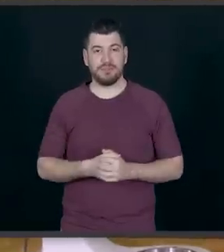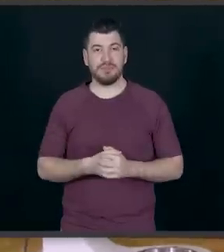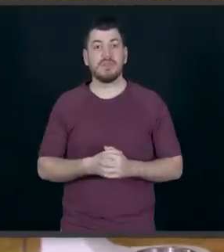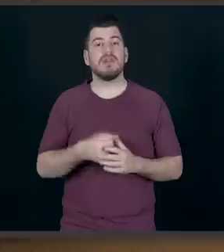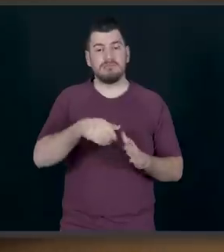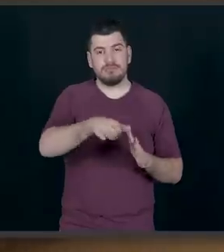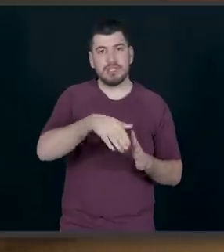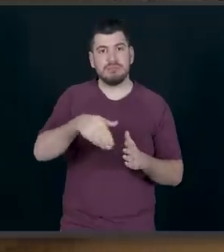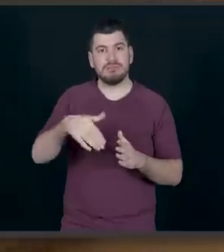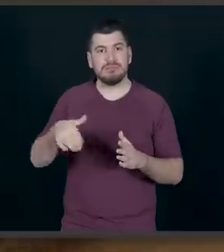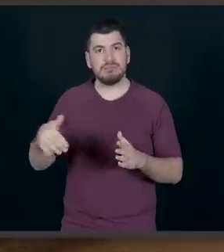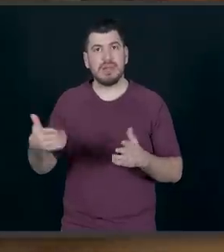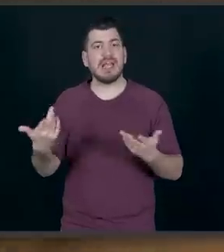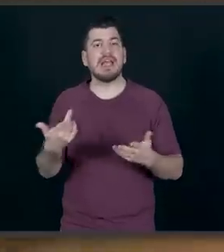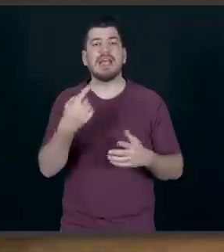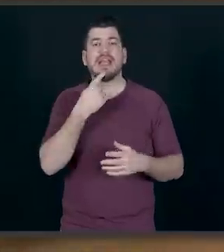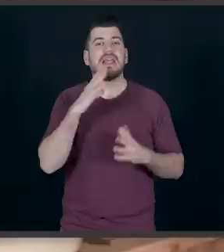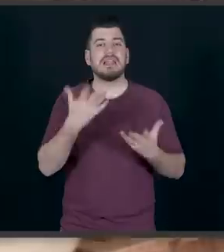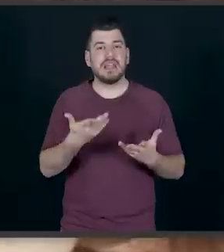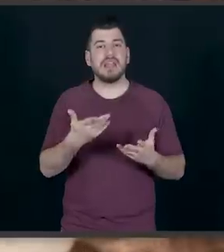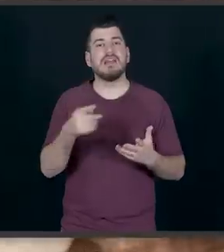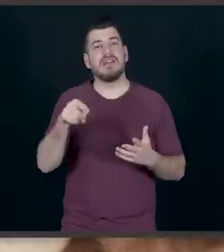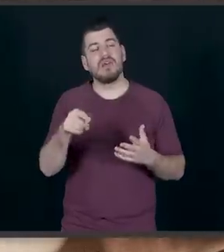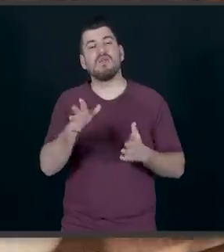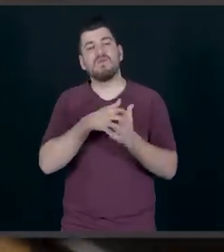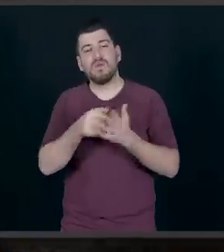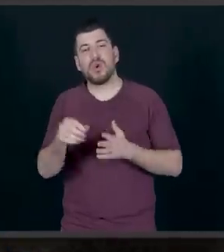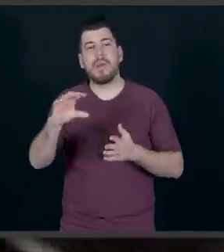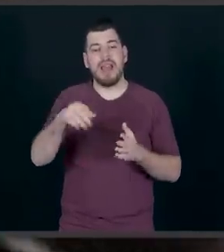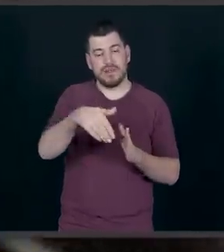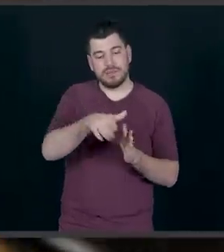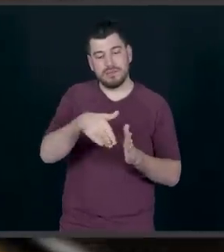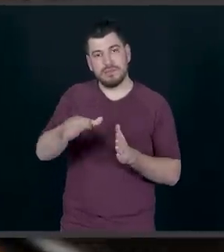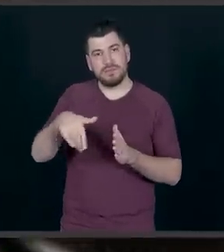τη φορμούλα μου. Σε μιζάρω σημαίνει αλευροβουτυρώνω.